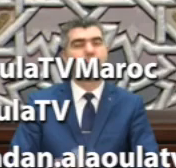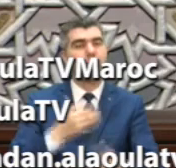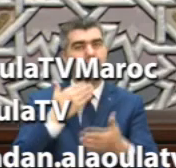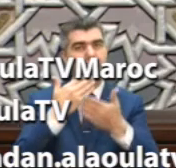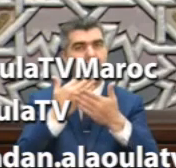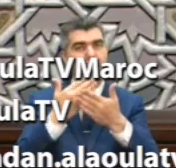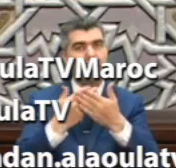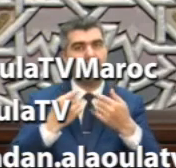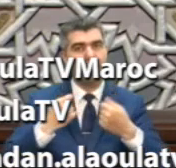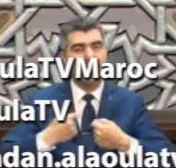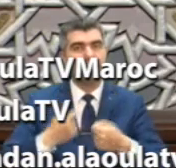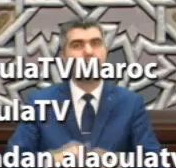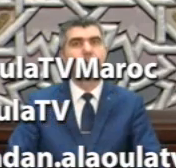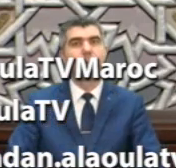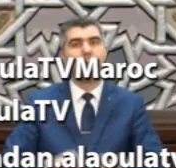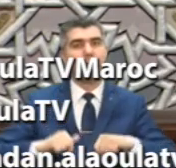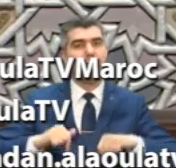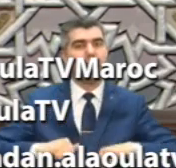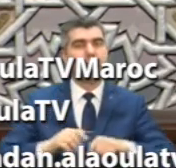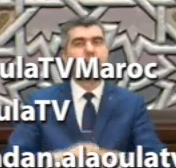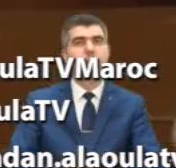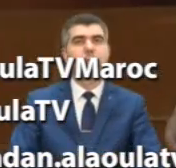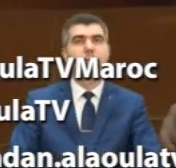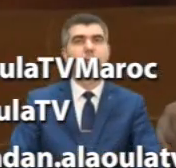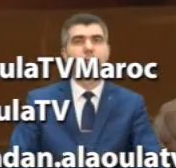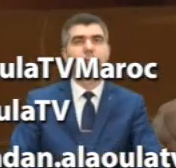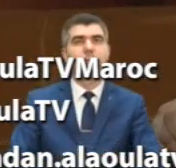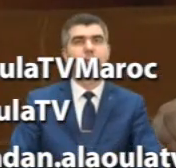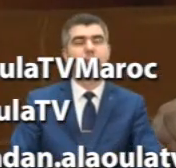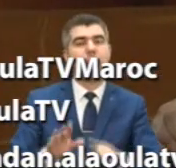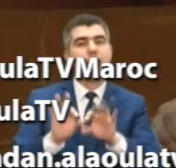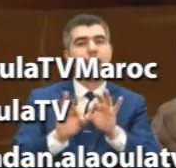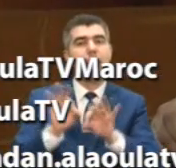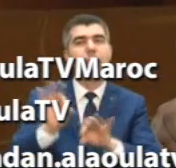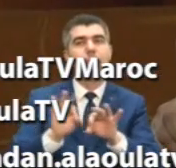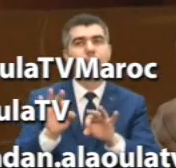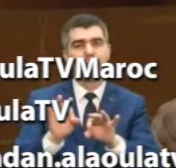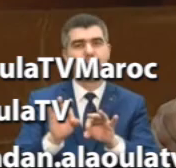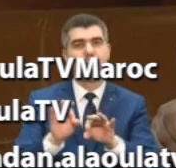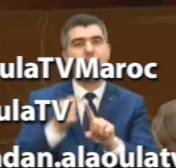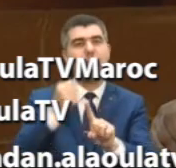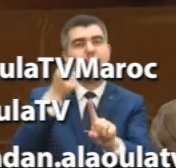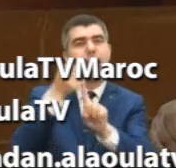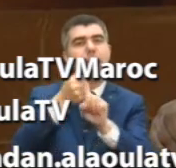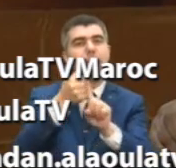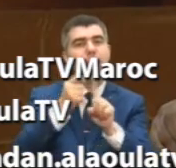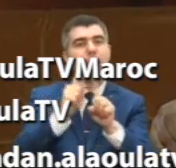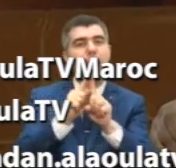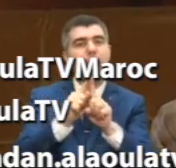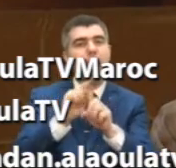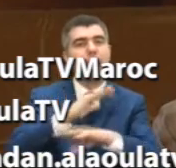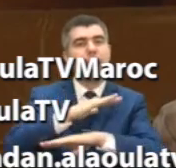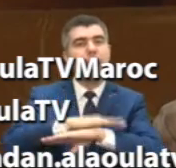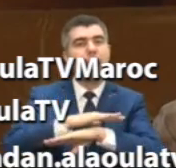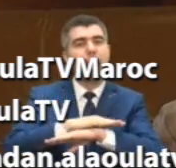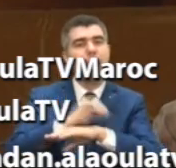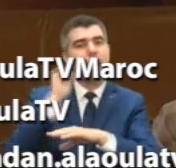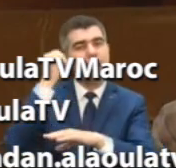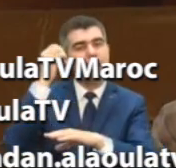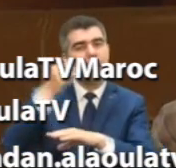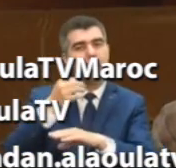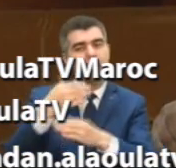شكرا السيدة الرئيسة. السيد الوزير المحترم، استراتيجية إصلاح منظومة التربية والتكوين الممتدة إلى